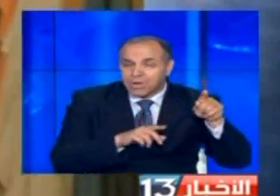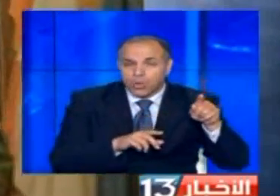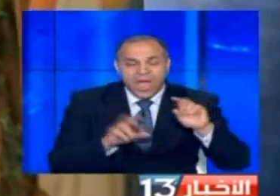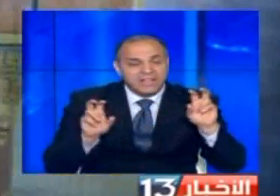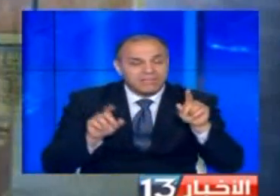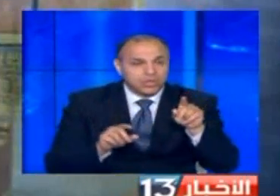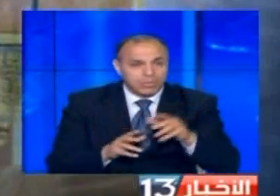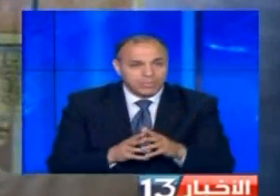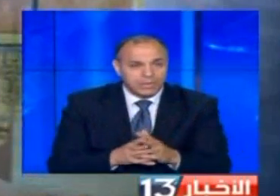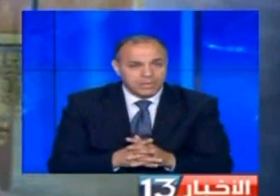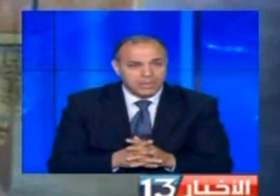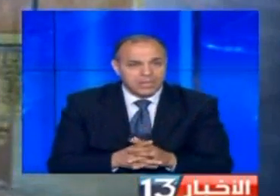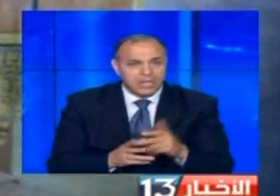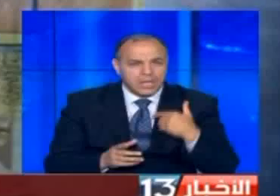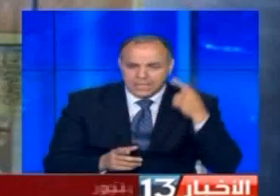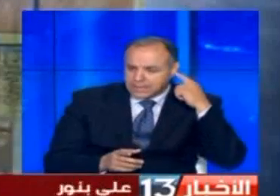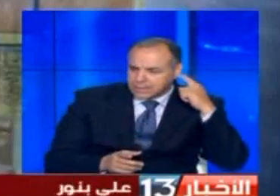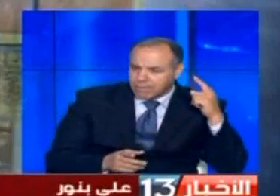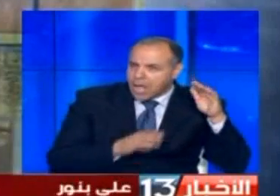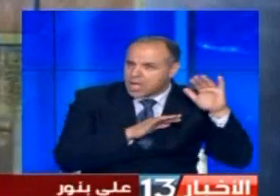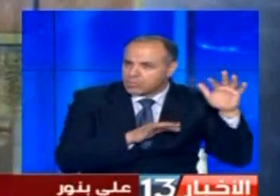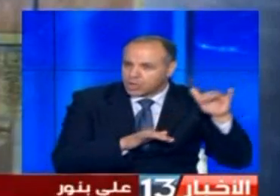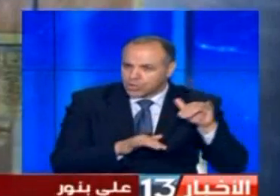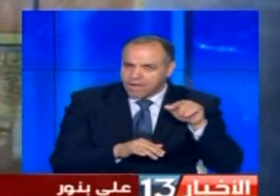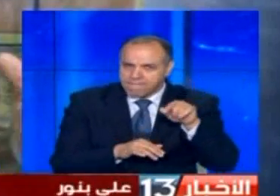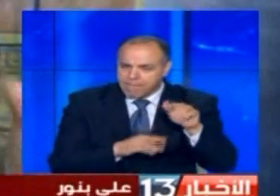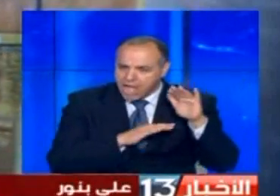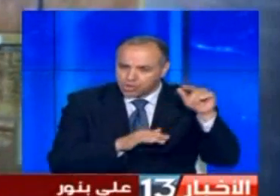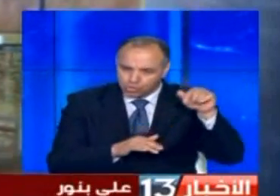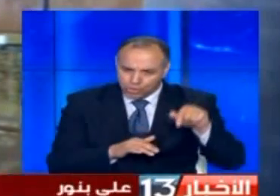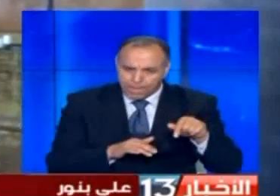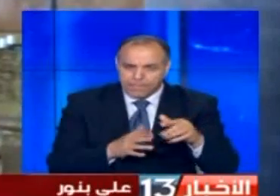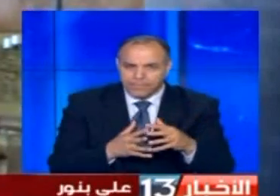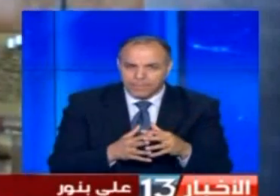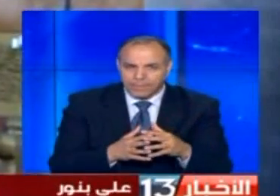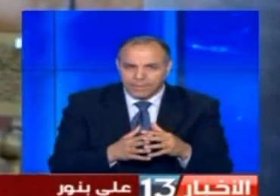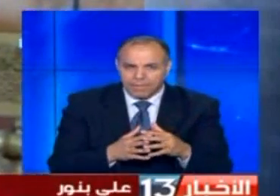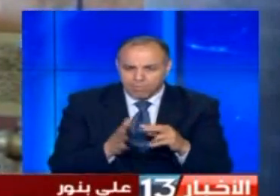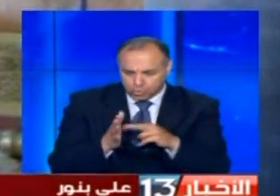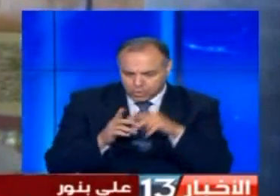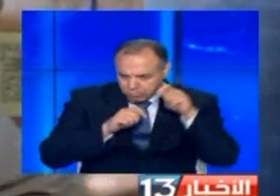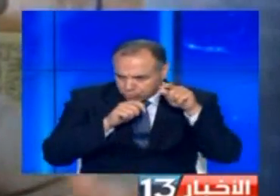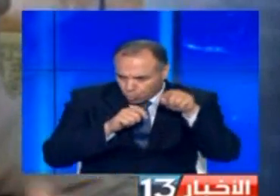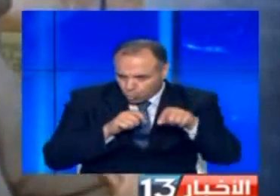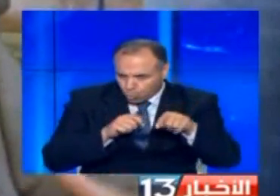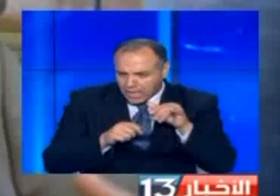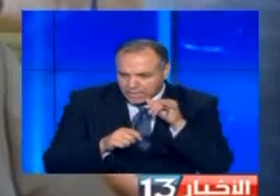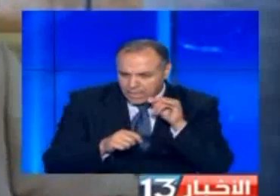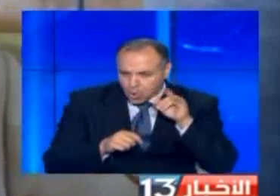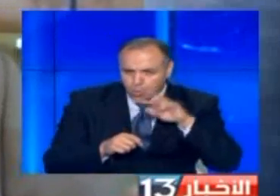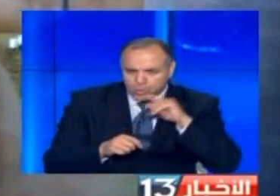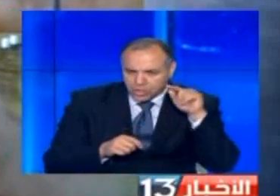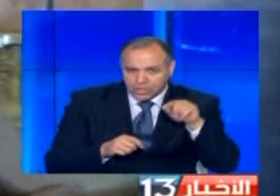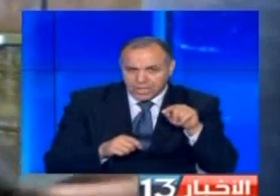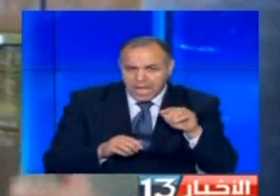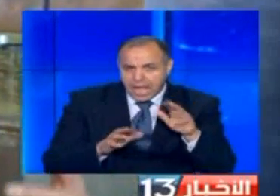والتلفزي لما يسمع المنتج الاجنبي انه هناك اجانب هناك سوريين يصوروا او طين او روسي س